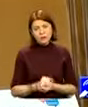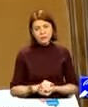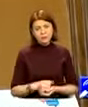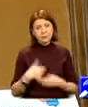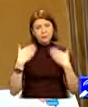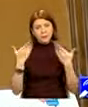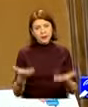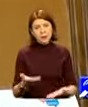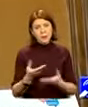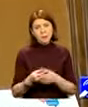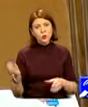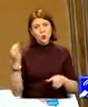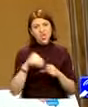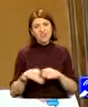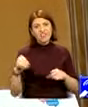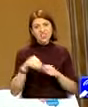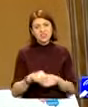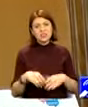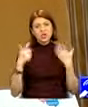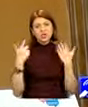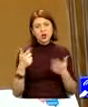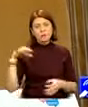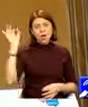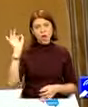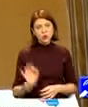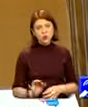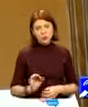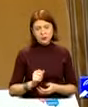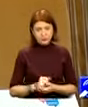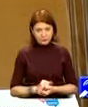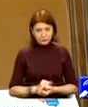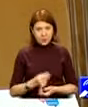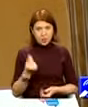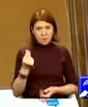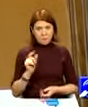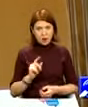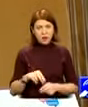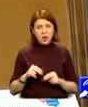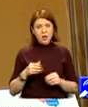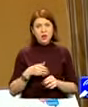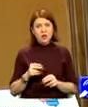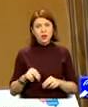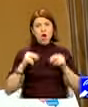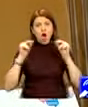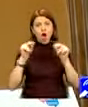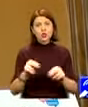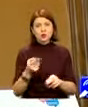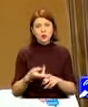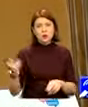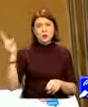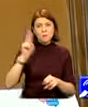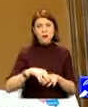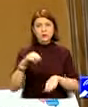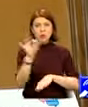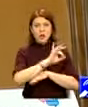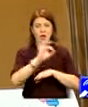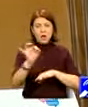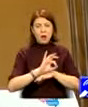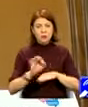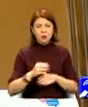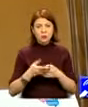pentru investitia bani care vor merge In primul rand Livrările de